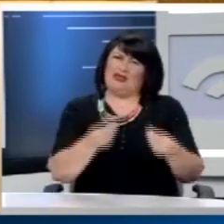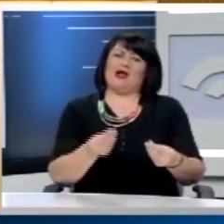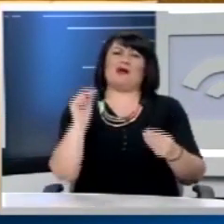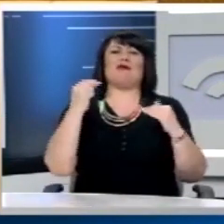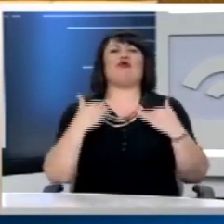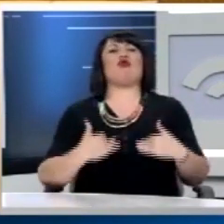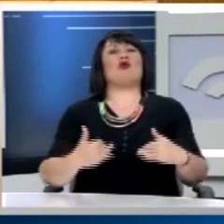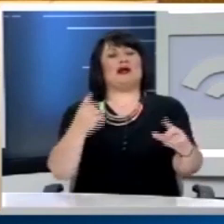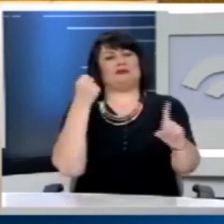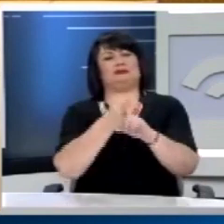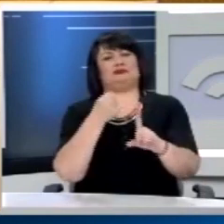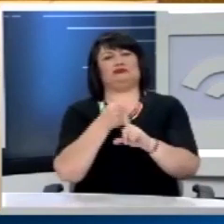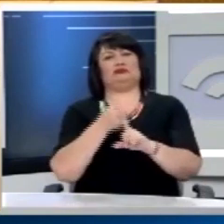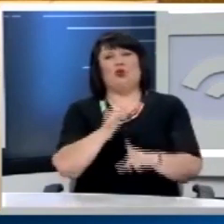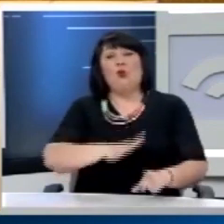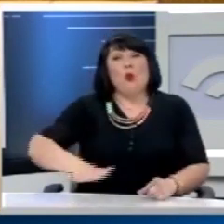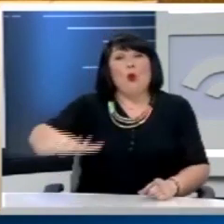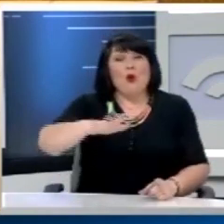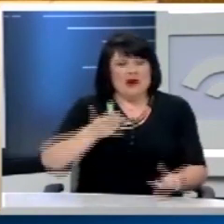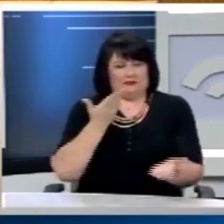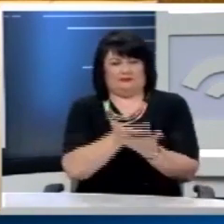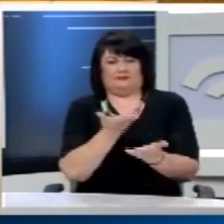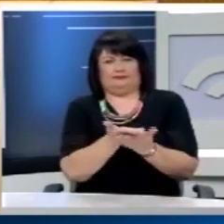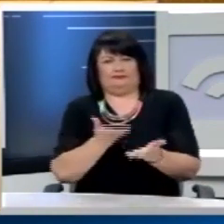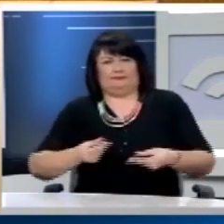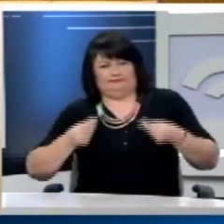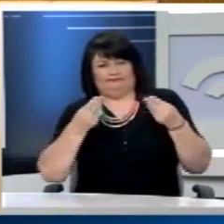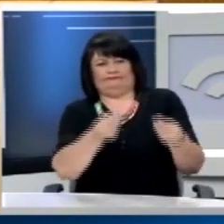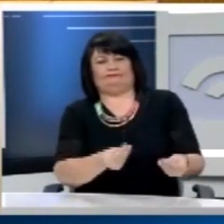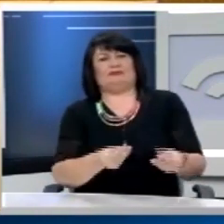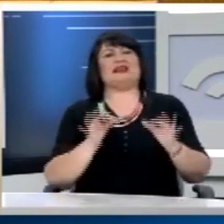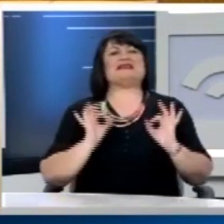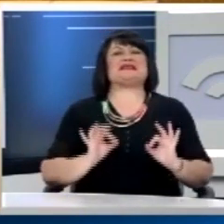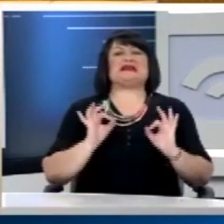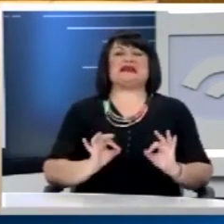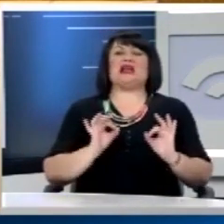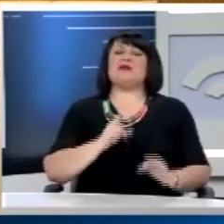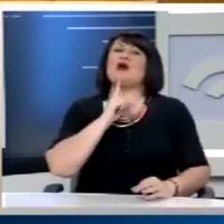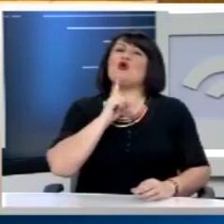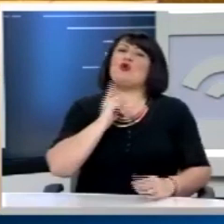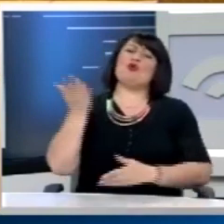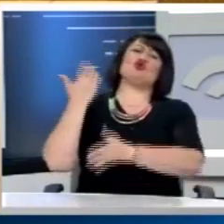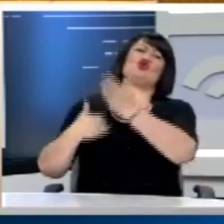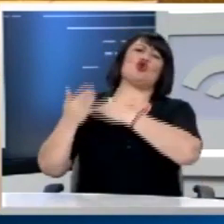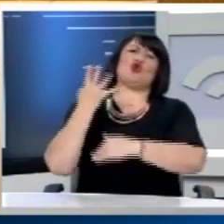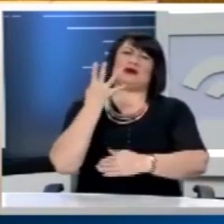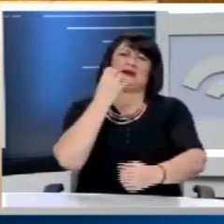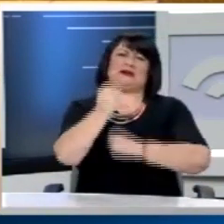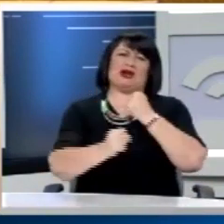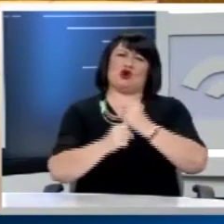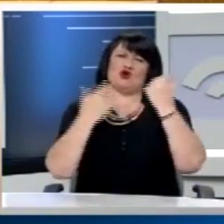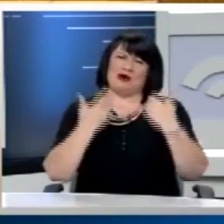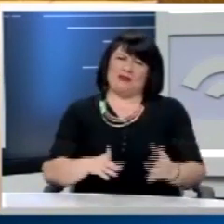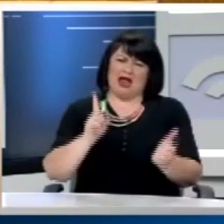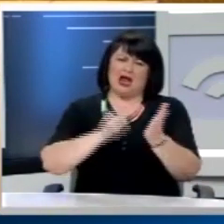Βουλή τις διεκδικήσεις όλων αυτών. Με συνέπεια αυτό θα κάνουμε, όπως κάναμε και όλα αυτά τα 4 χρόνια, με